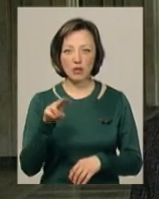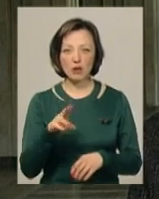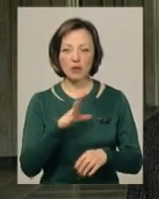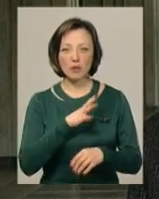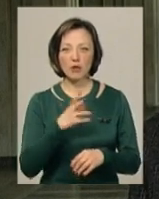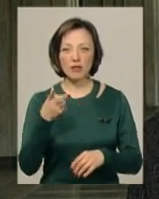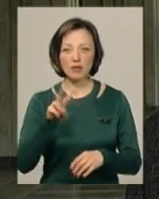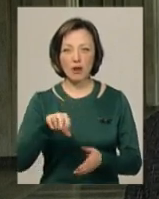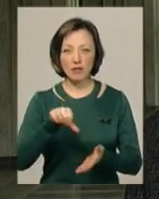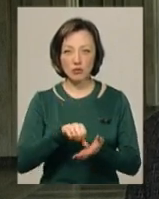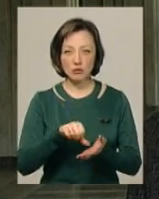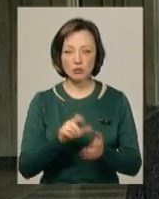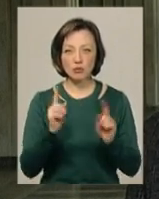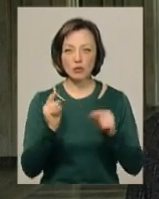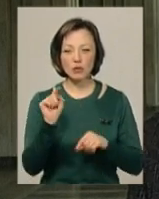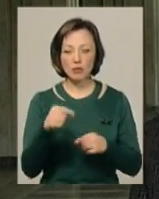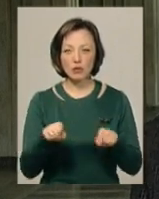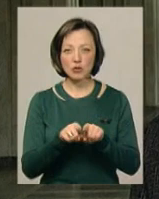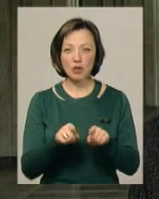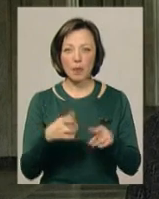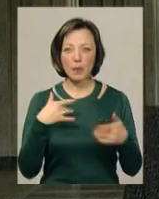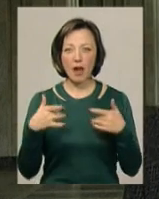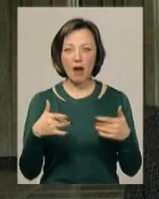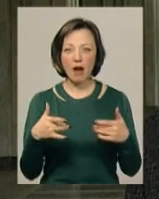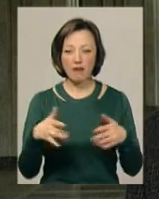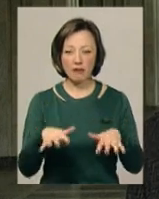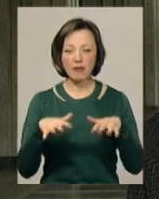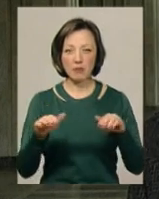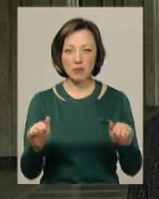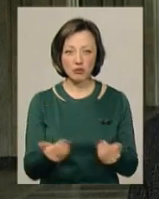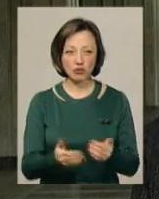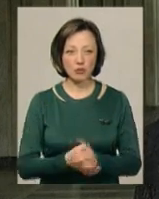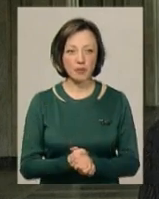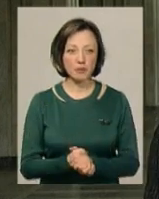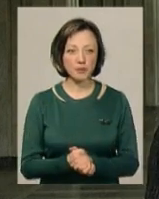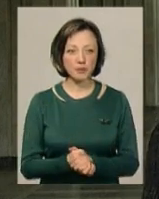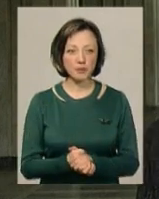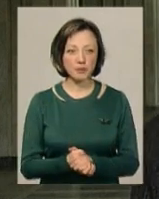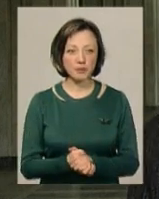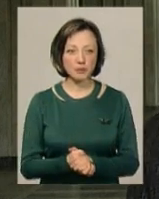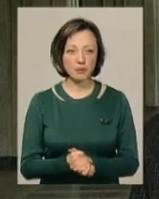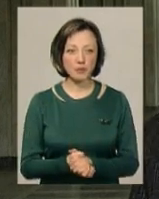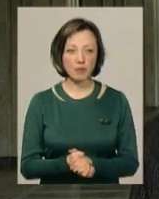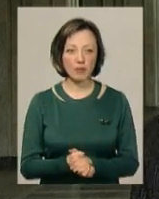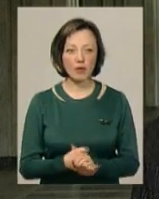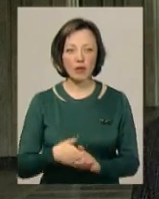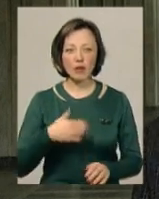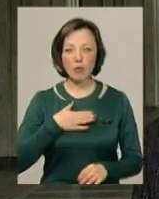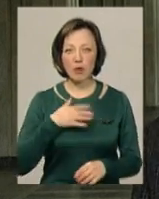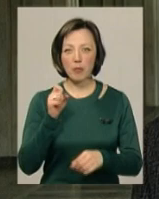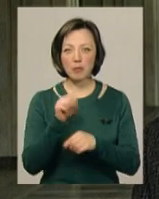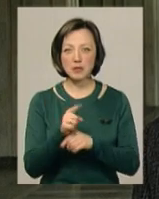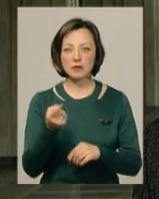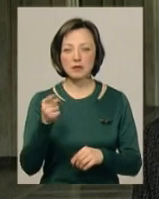виступи, тому що там трошки арена менша, міщає менше глядачів. Моя місія